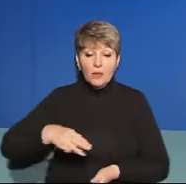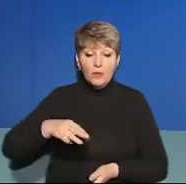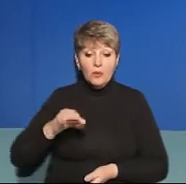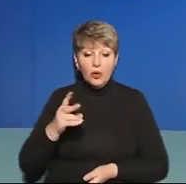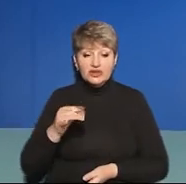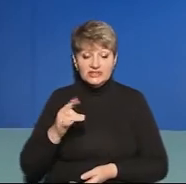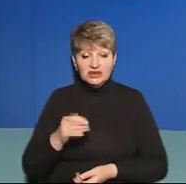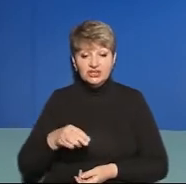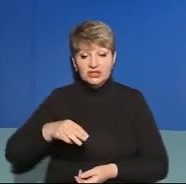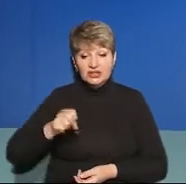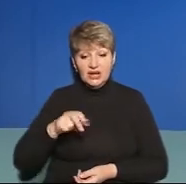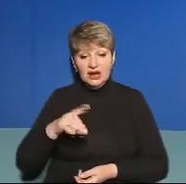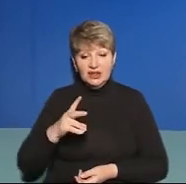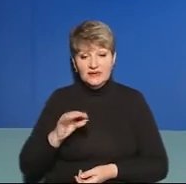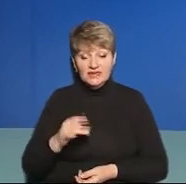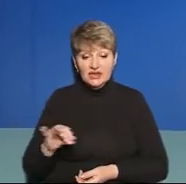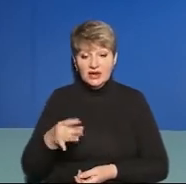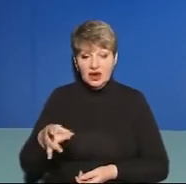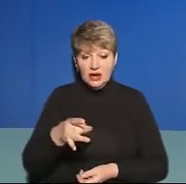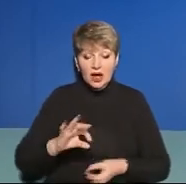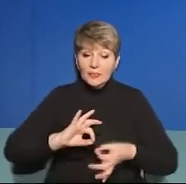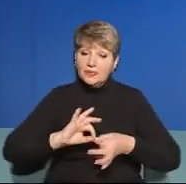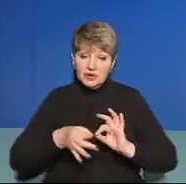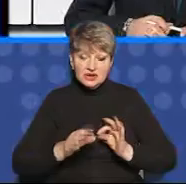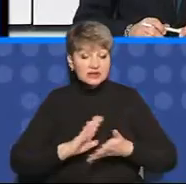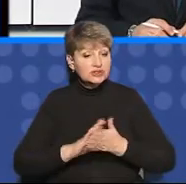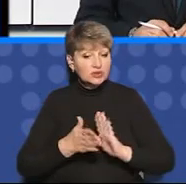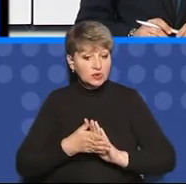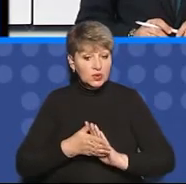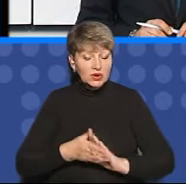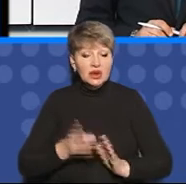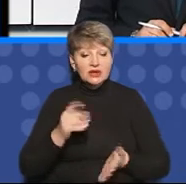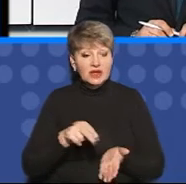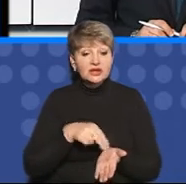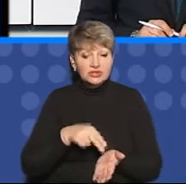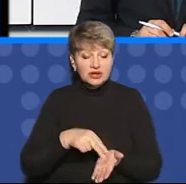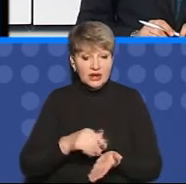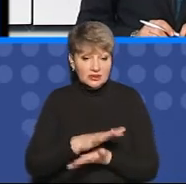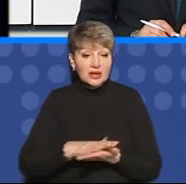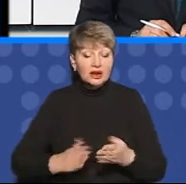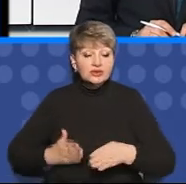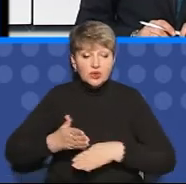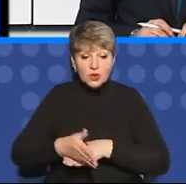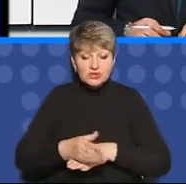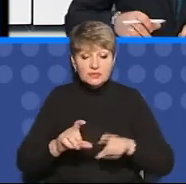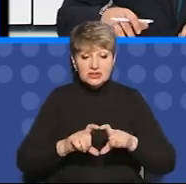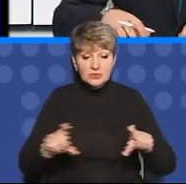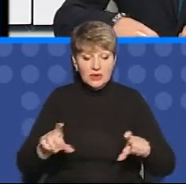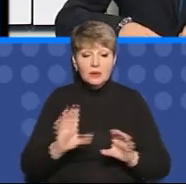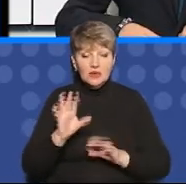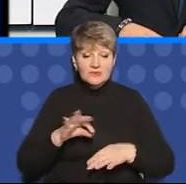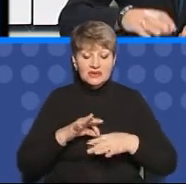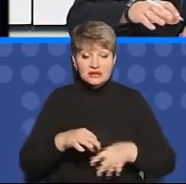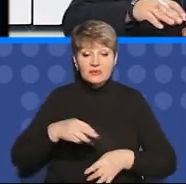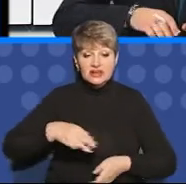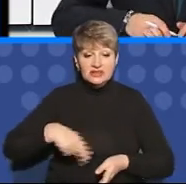та Тальнівський райони. І докладніше про ситуацію в Ватутіному і на Черкащині. Далі з гостем студії Суспільного Максим